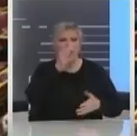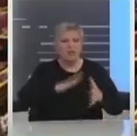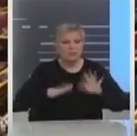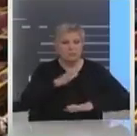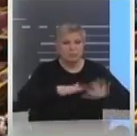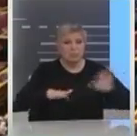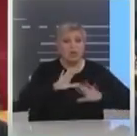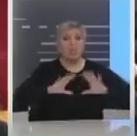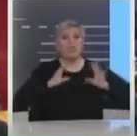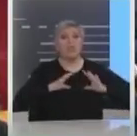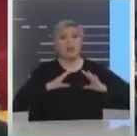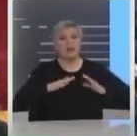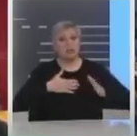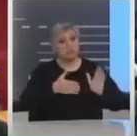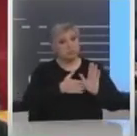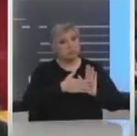σας!